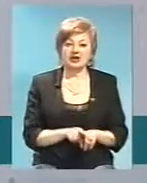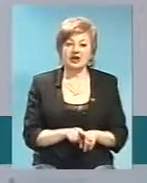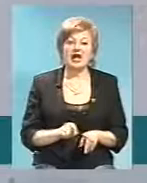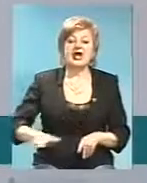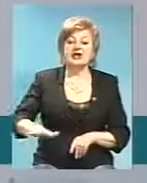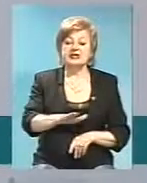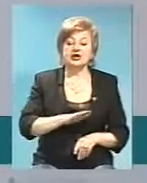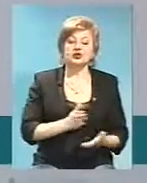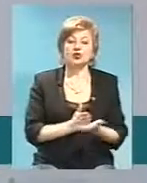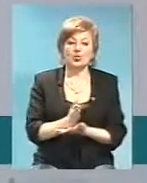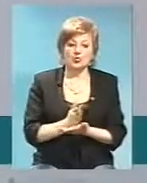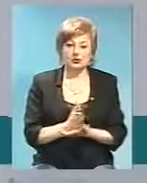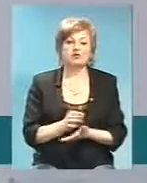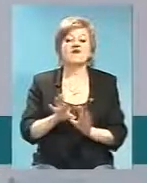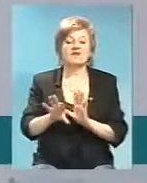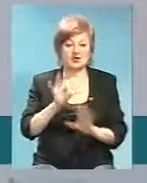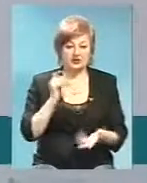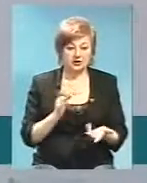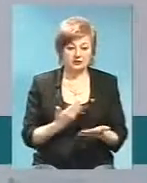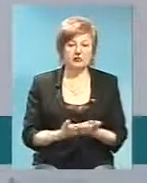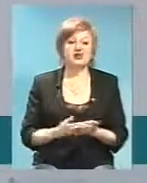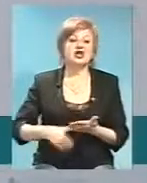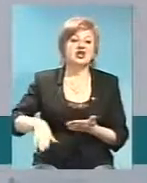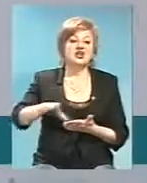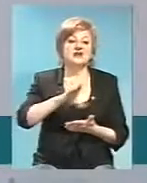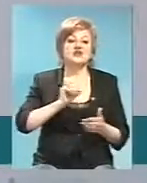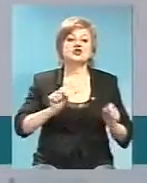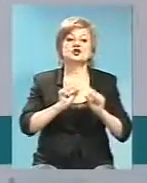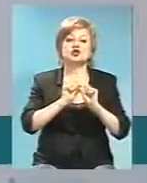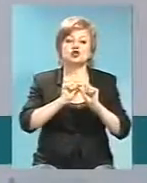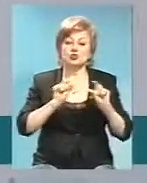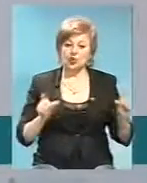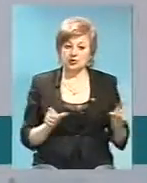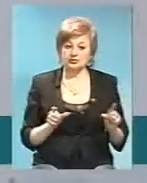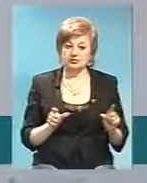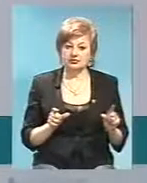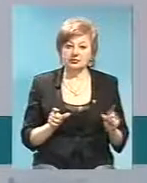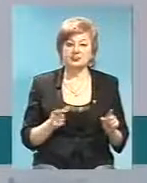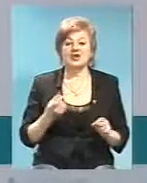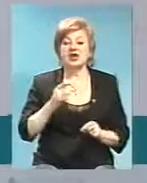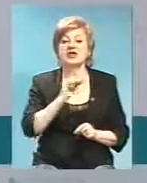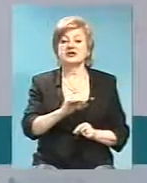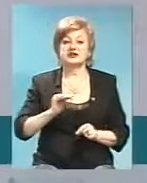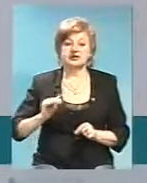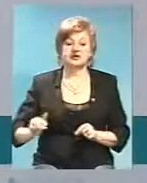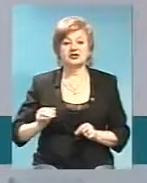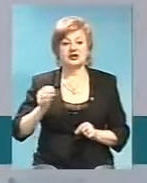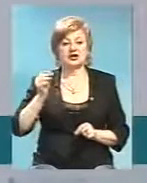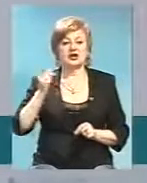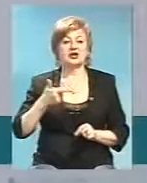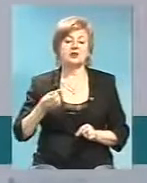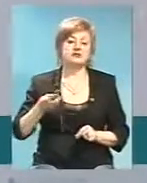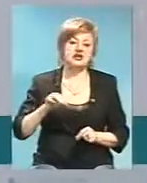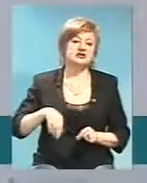територію обслуговування визначено, і всі заклади загальної середньої освіти, ліцеї, гімназії серед них,